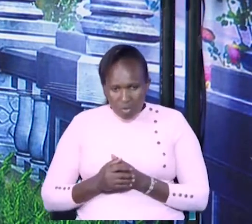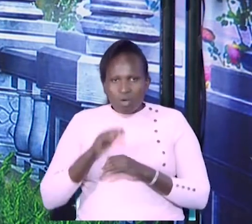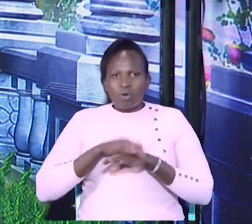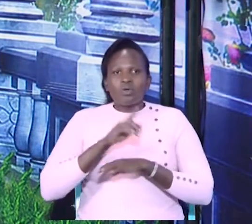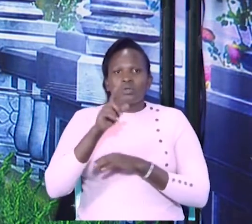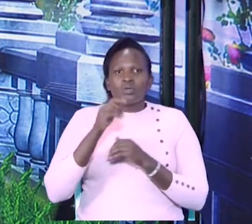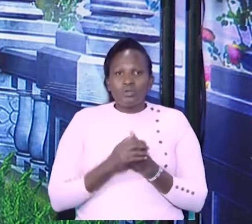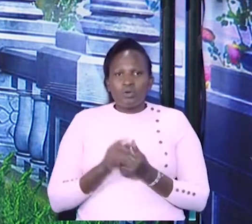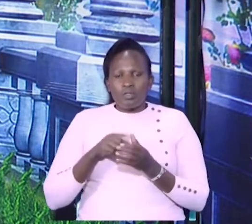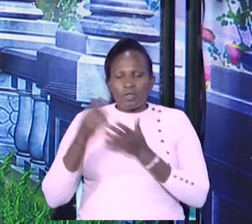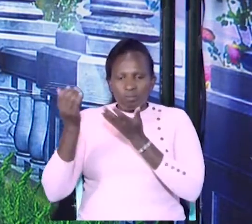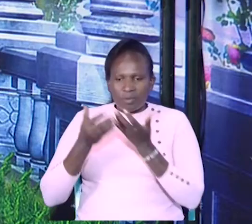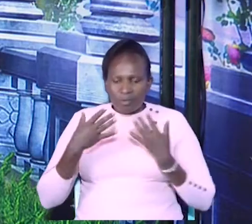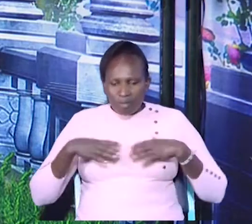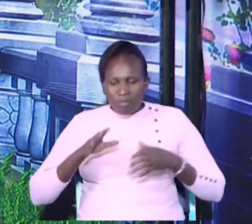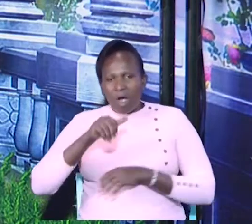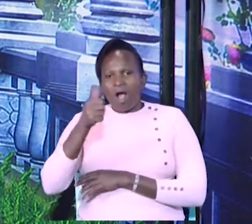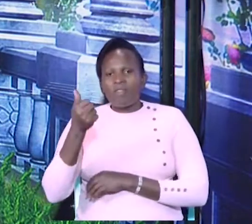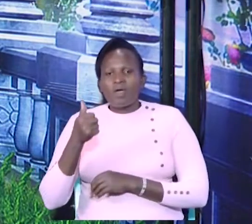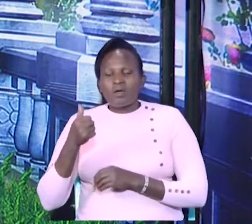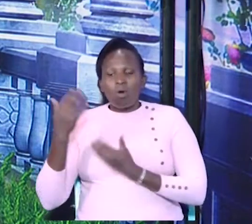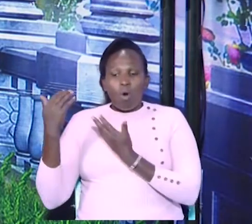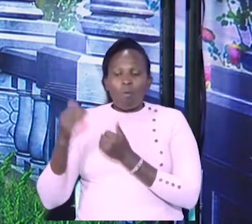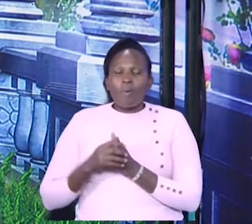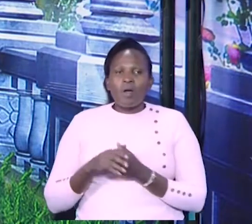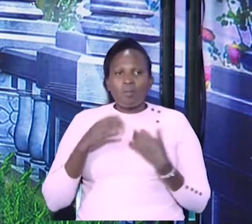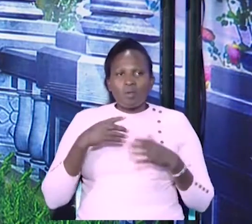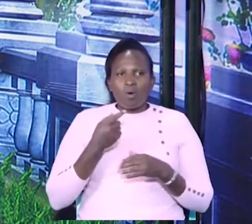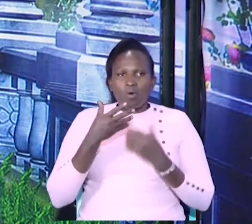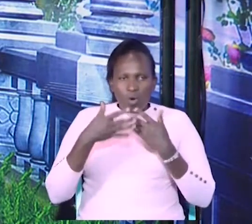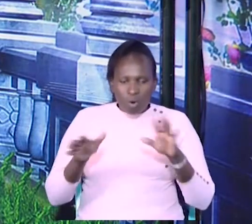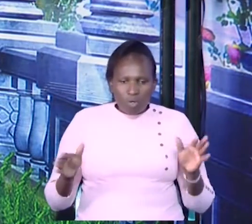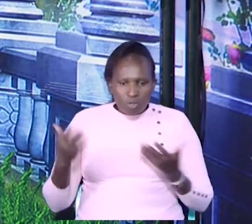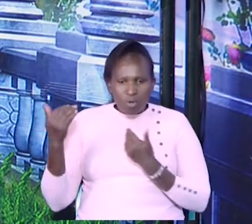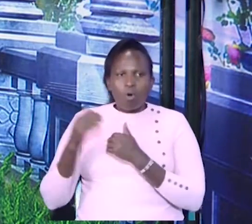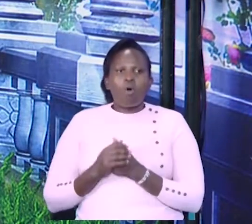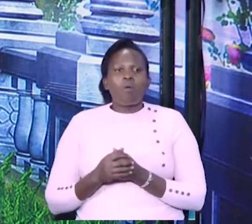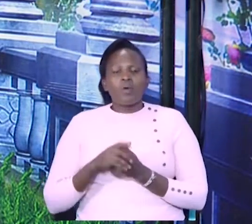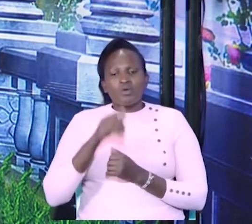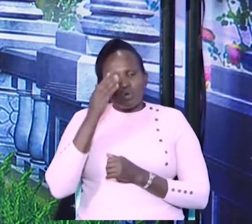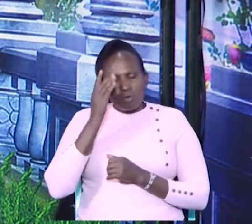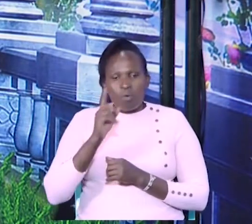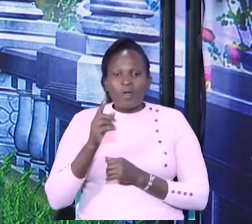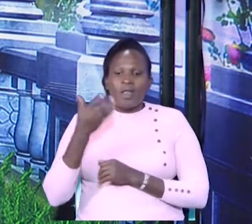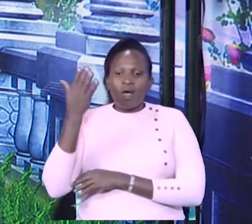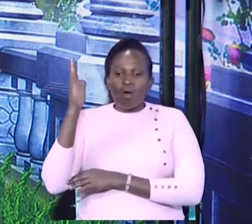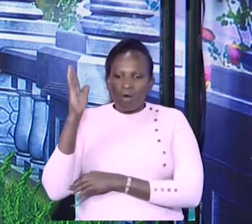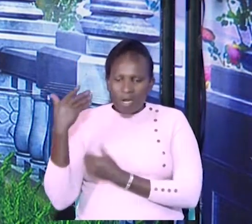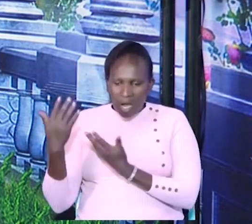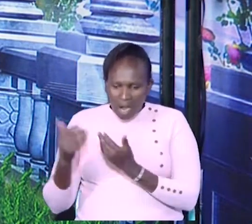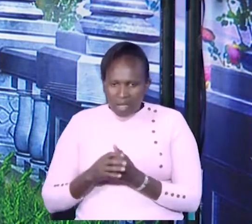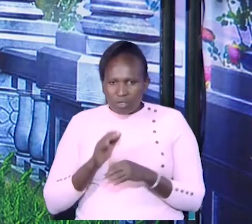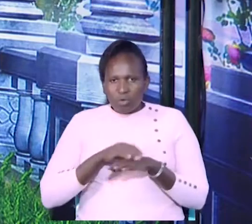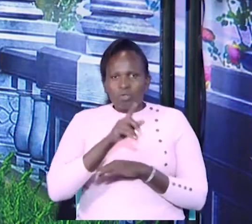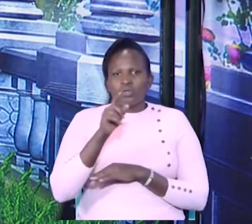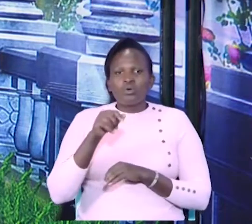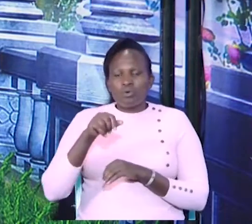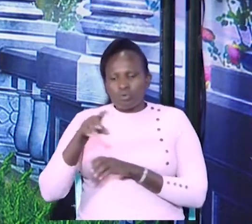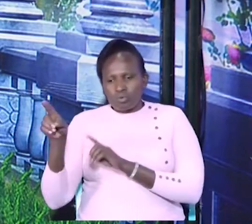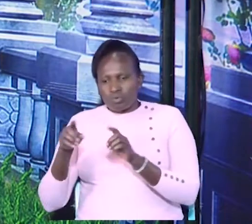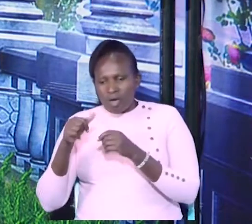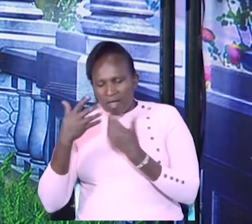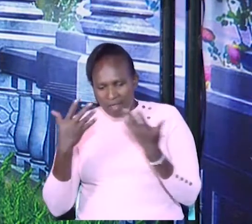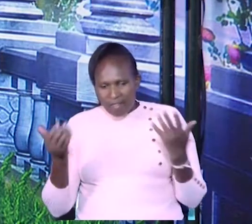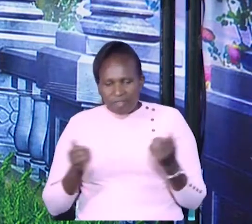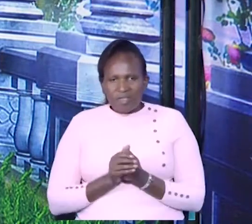yako, unaletea watu wengine matumaini, watu ambao walikuwa wamepoteza matumaini. You know when the hand of God is upon you, unafanya mambo mengine, hata